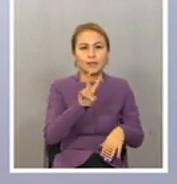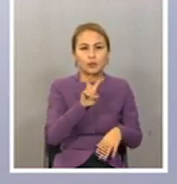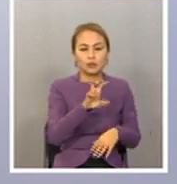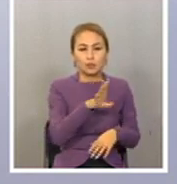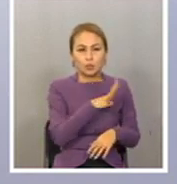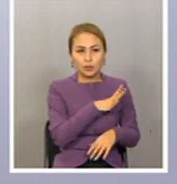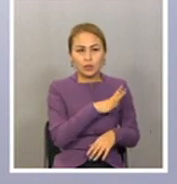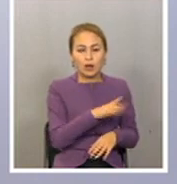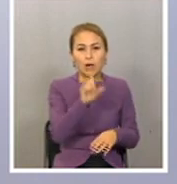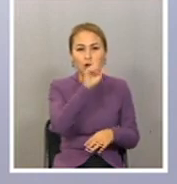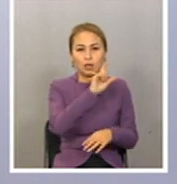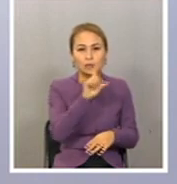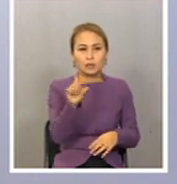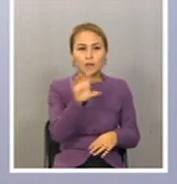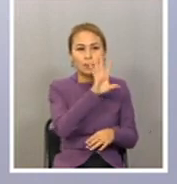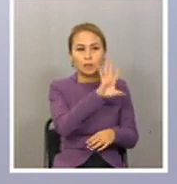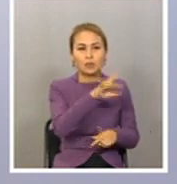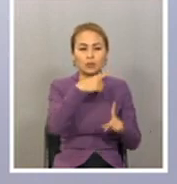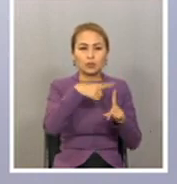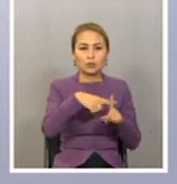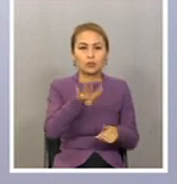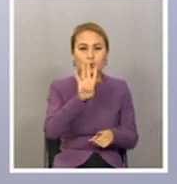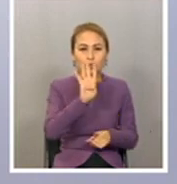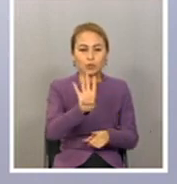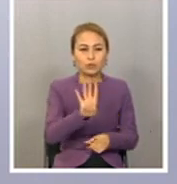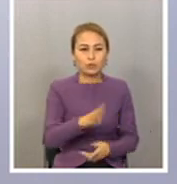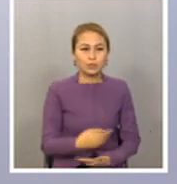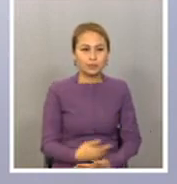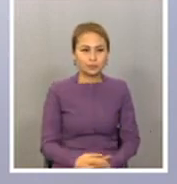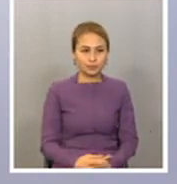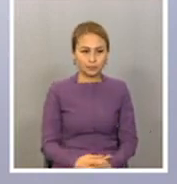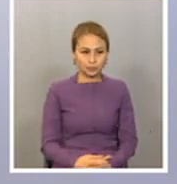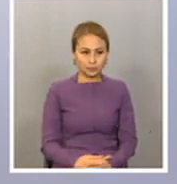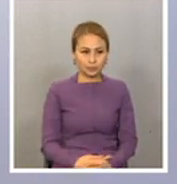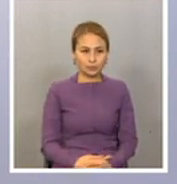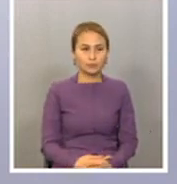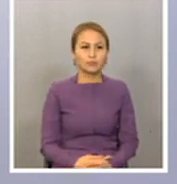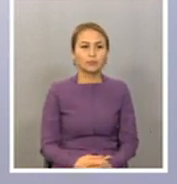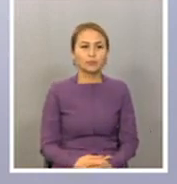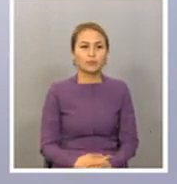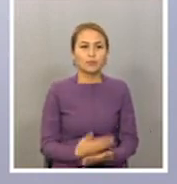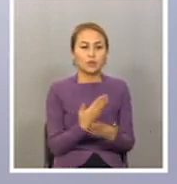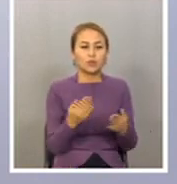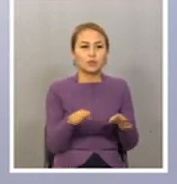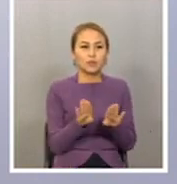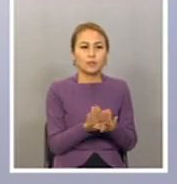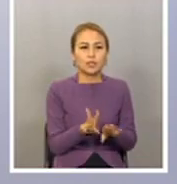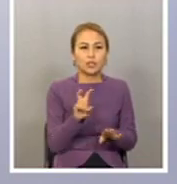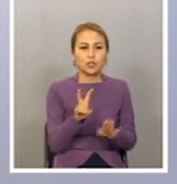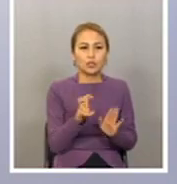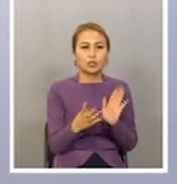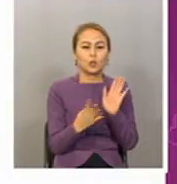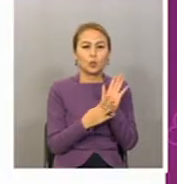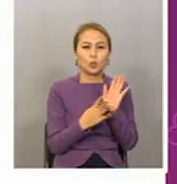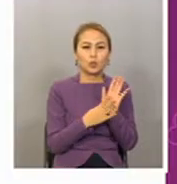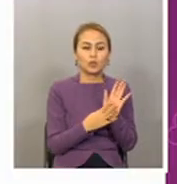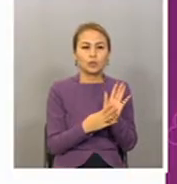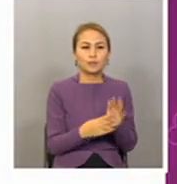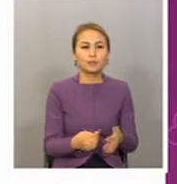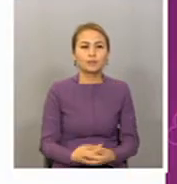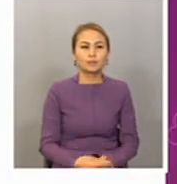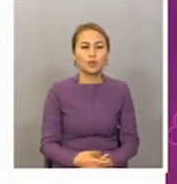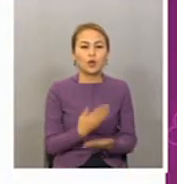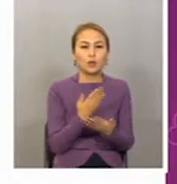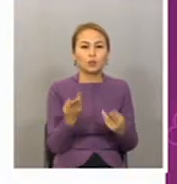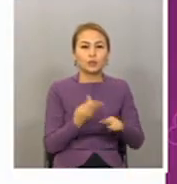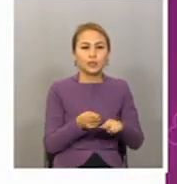ал алымында 5 пен 4-тің қосындысы. Жақсы, сонда бізде 200-ден 9 шығады. Бұл